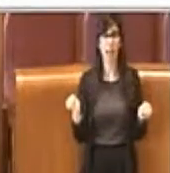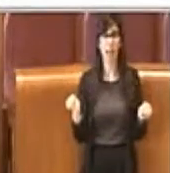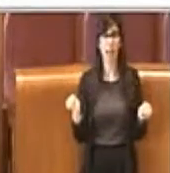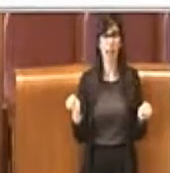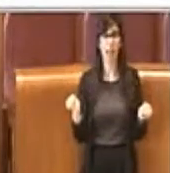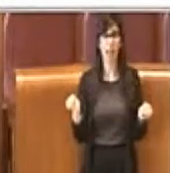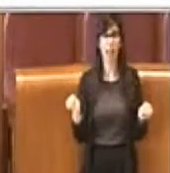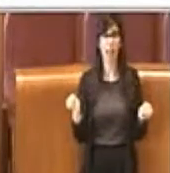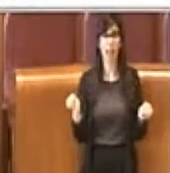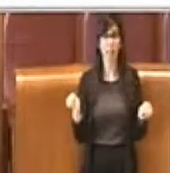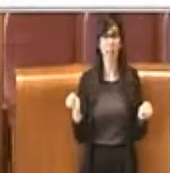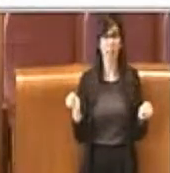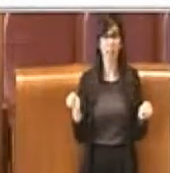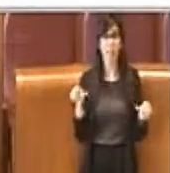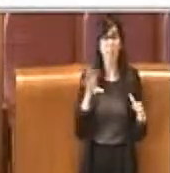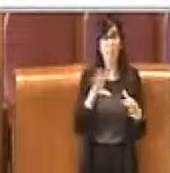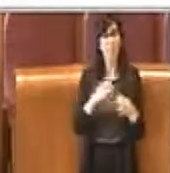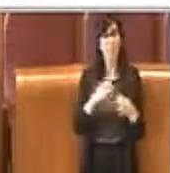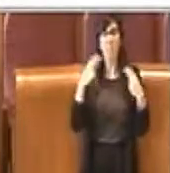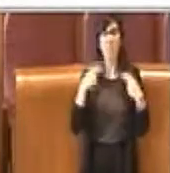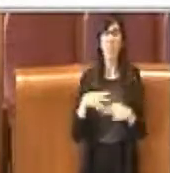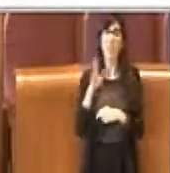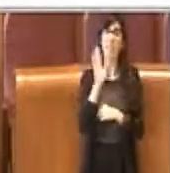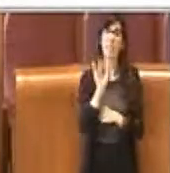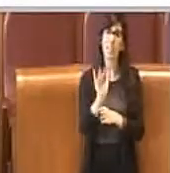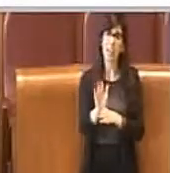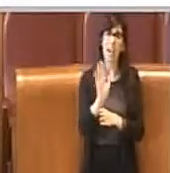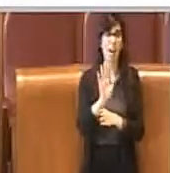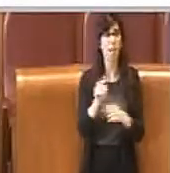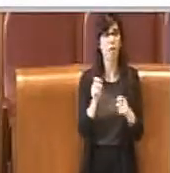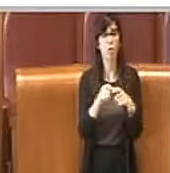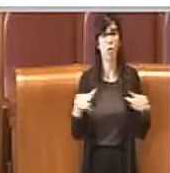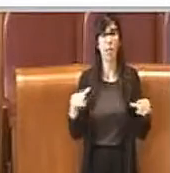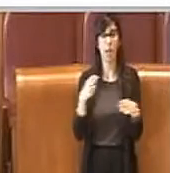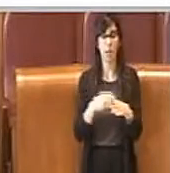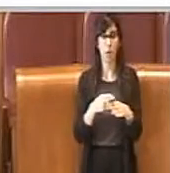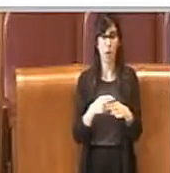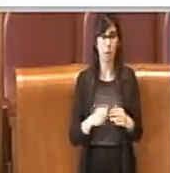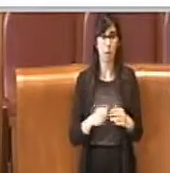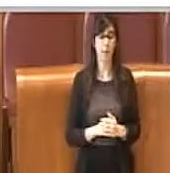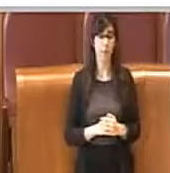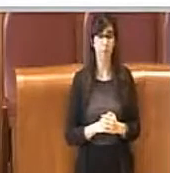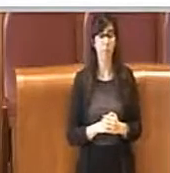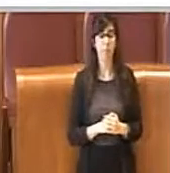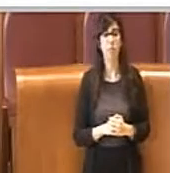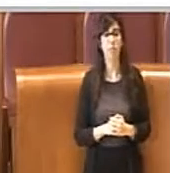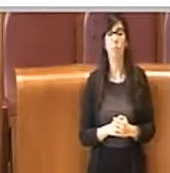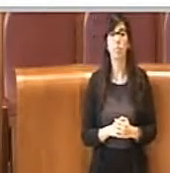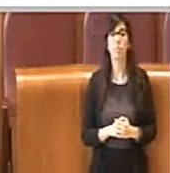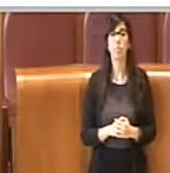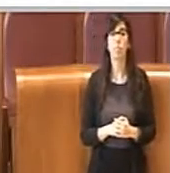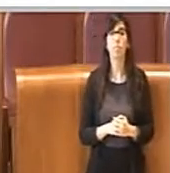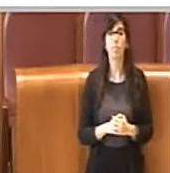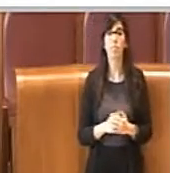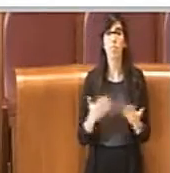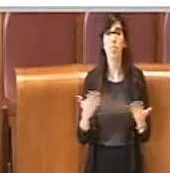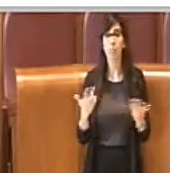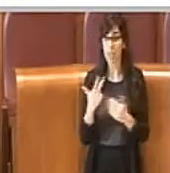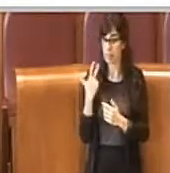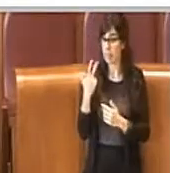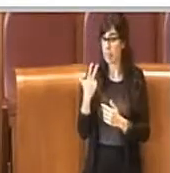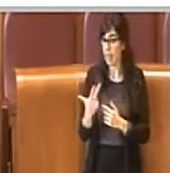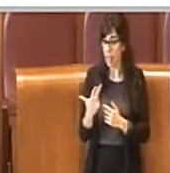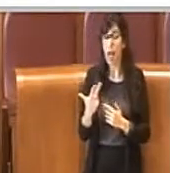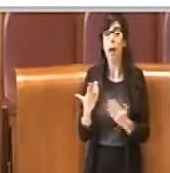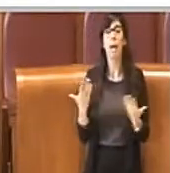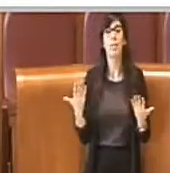la vita quotidiana della città. Dopo 3 anni devo dire che